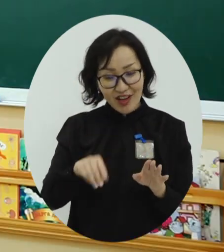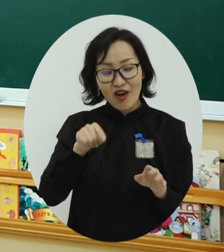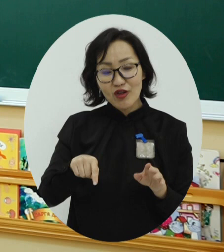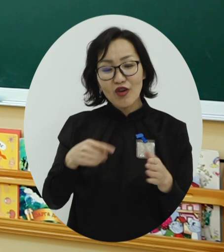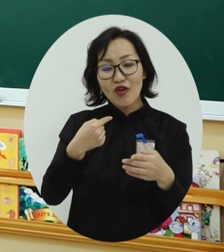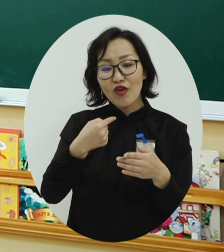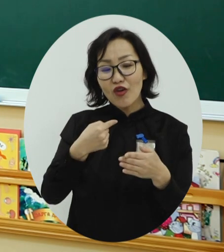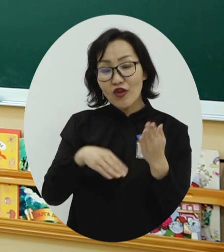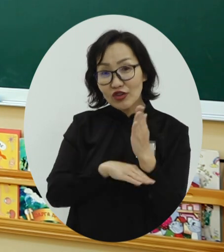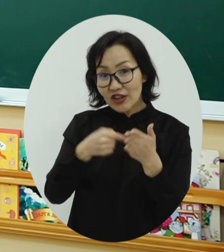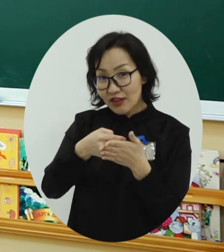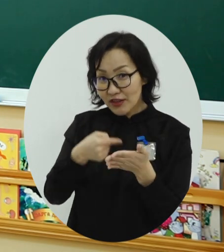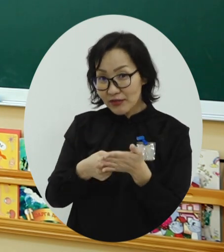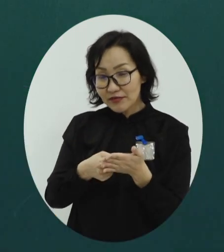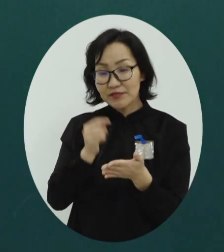тэмдэглэлд